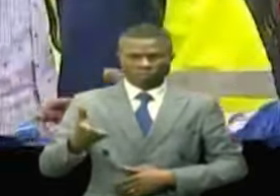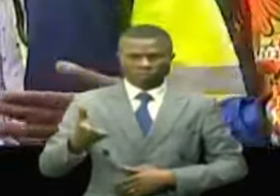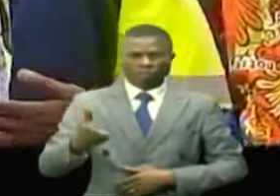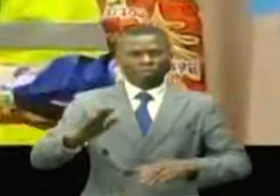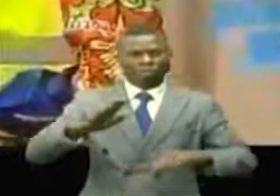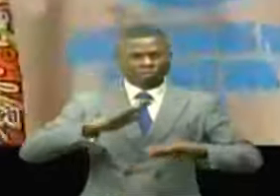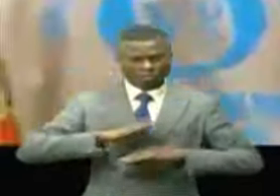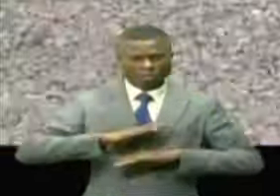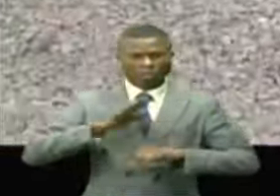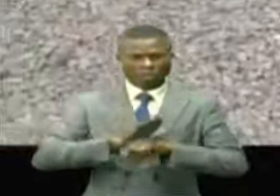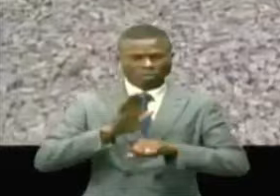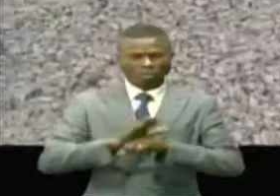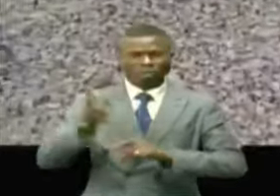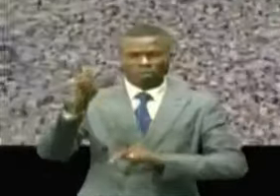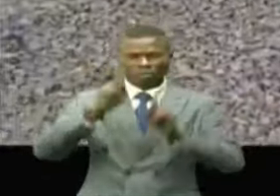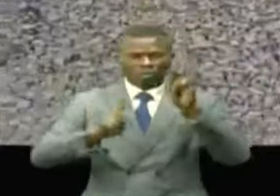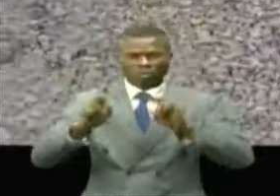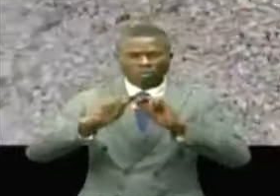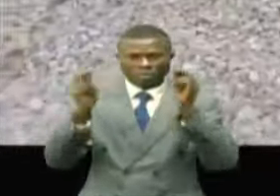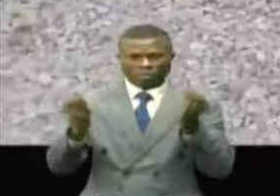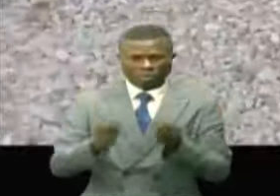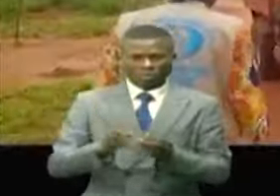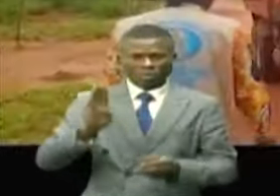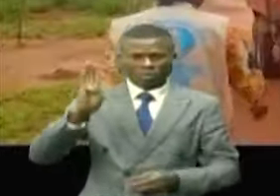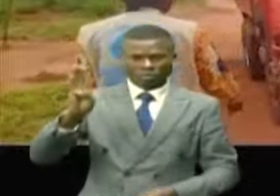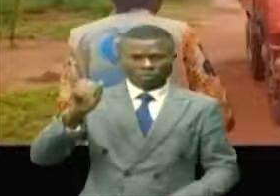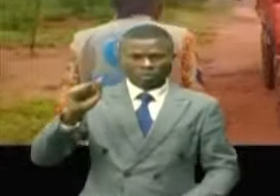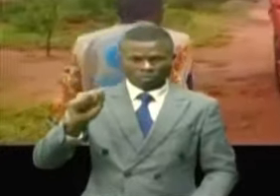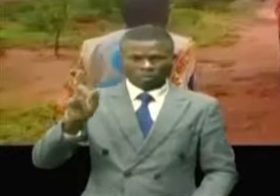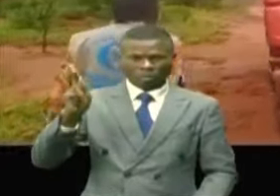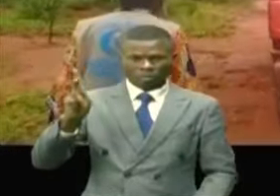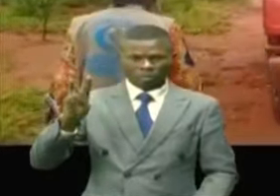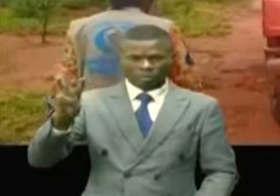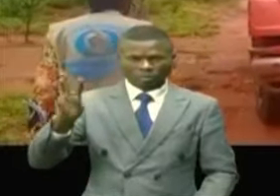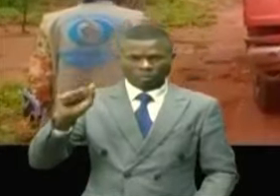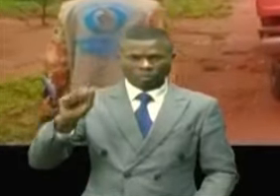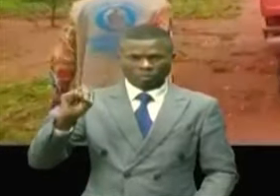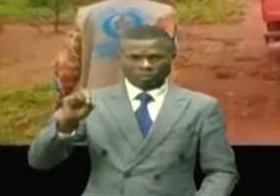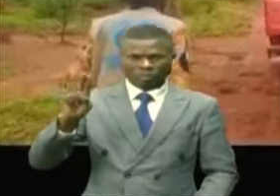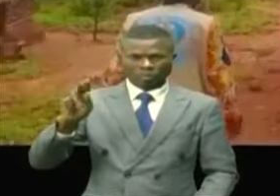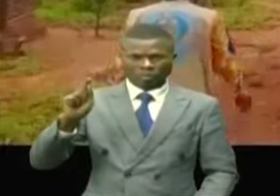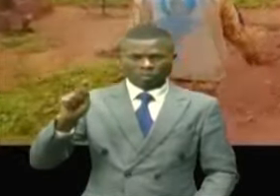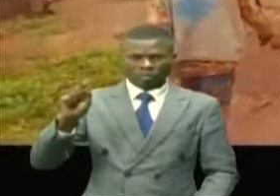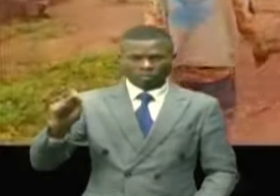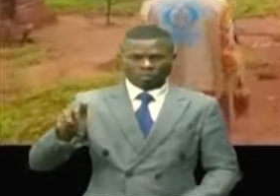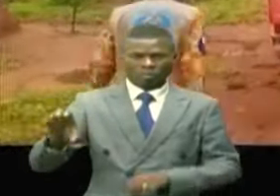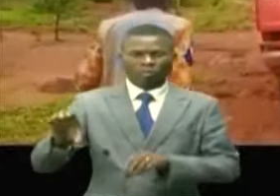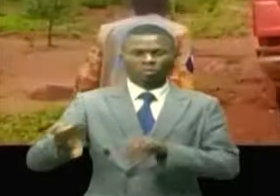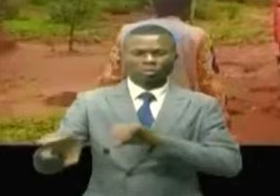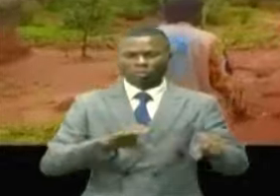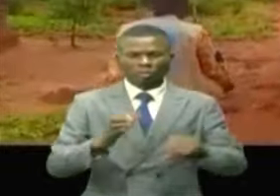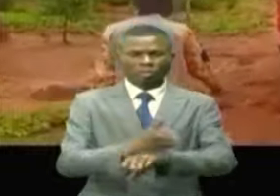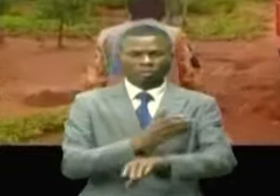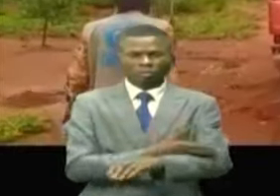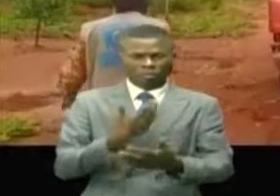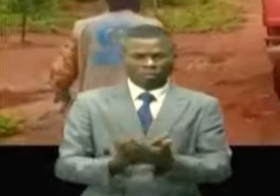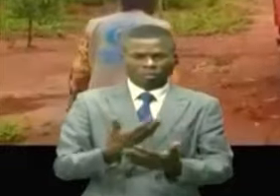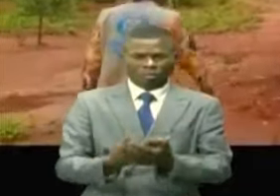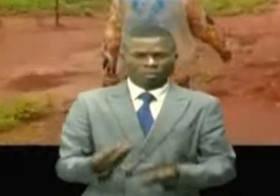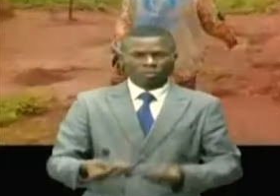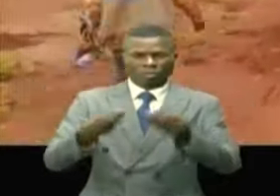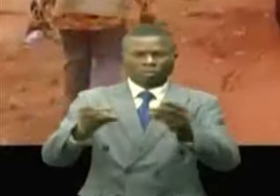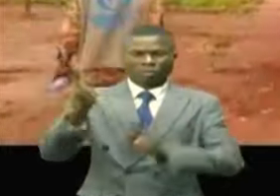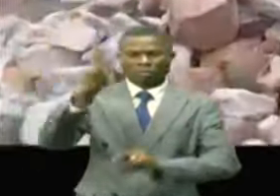satisfaction de la population du groupement de Bak mut nzongo les activités se déroul à pas de géant et seront remises aux